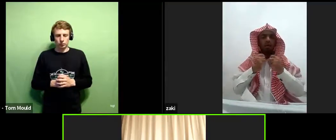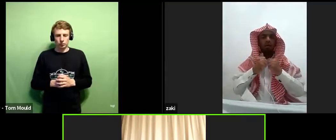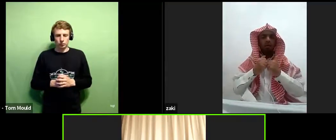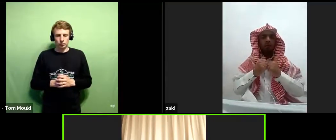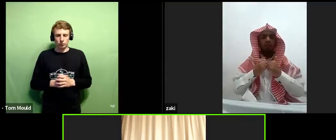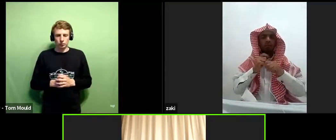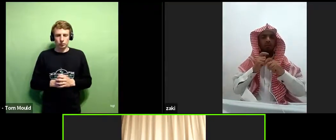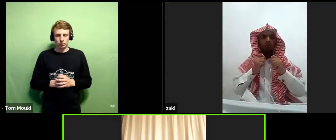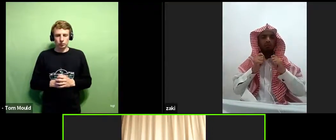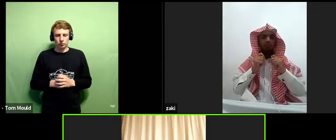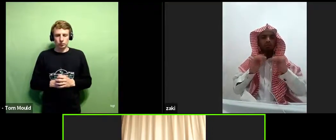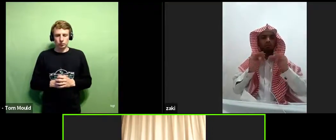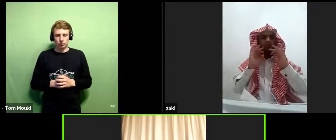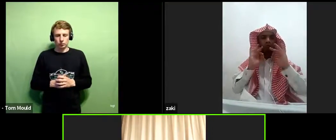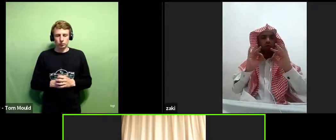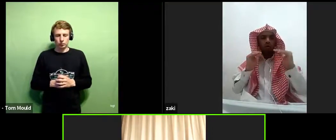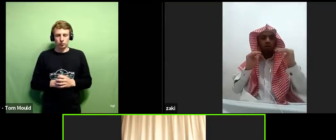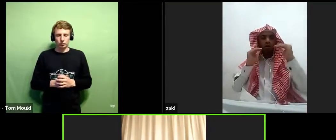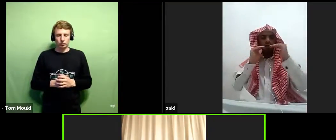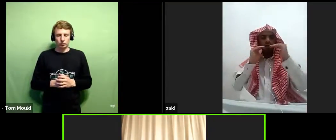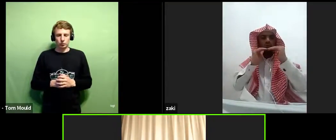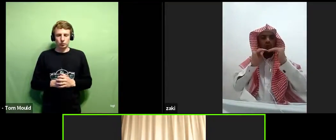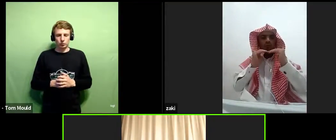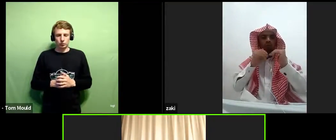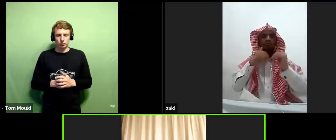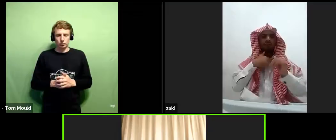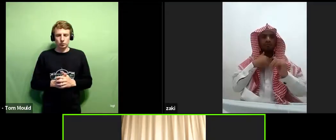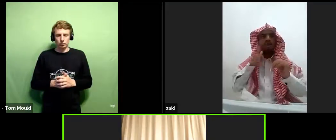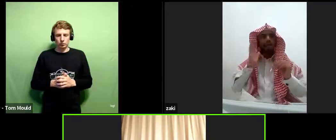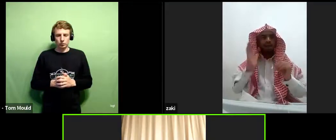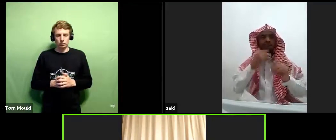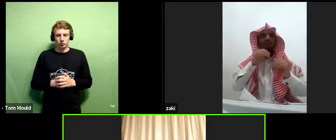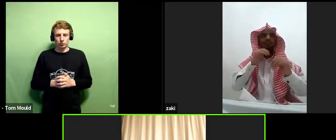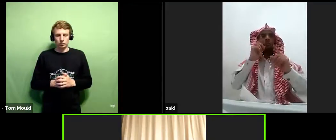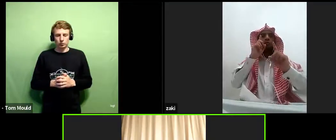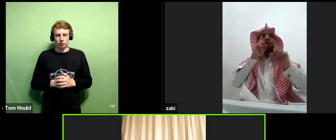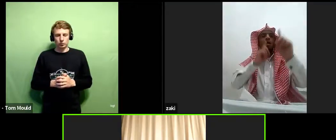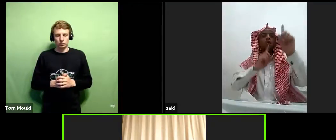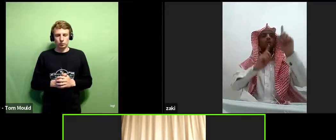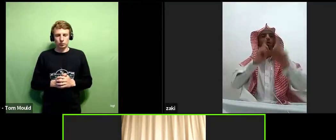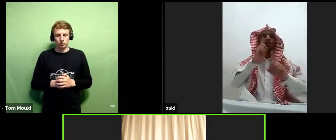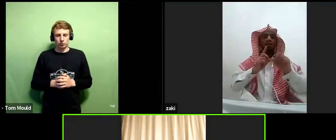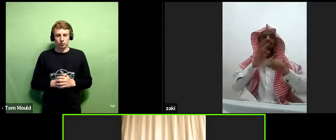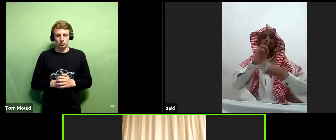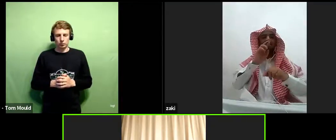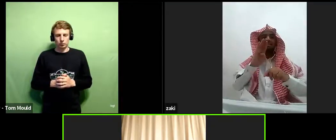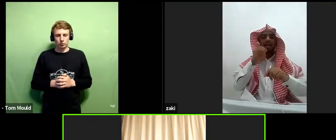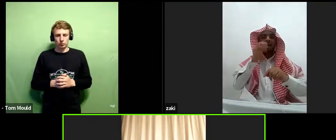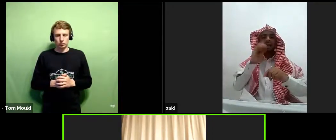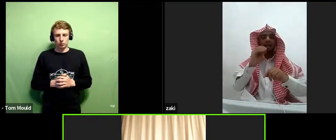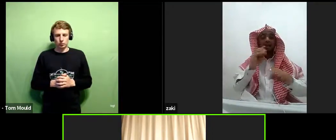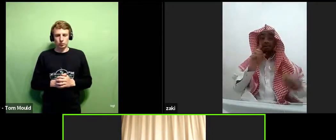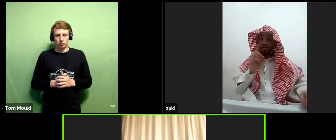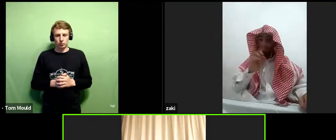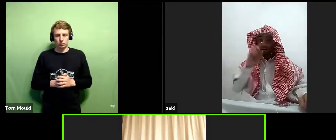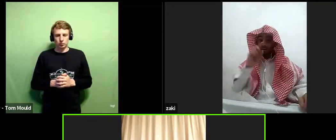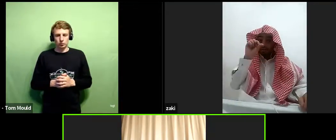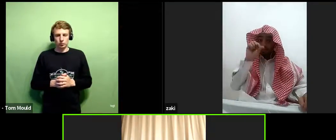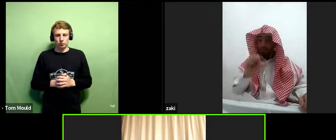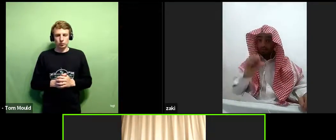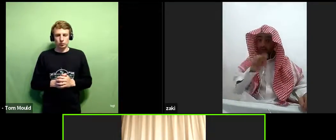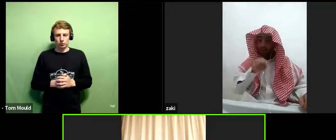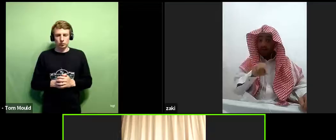المال أو أقل، فقال إذن تكون تلك زكاتي فنقول بأن هذا لا